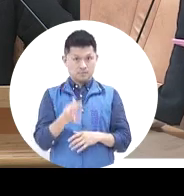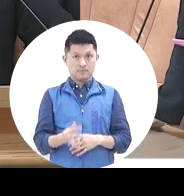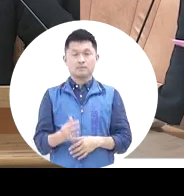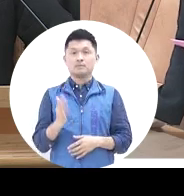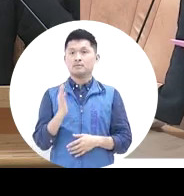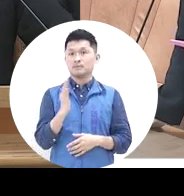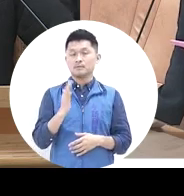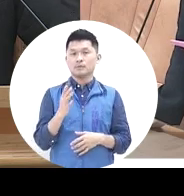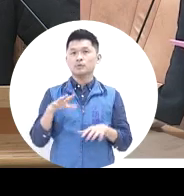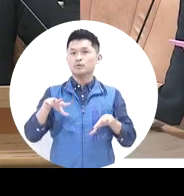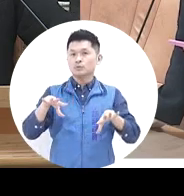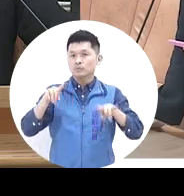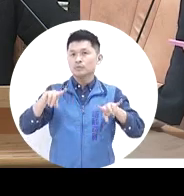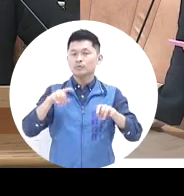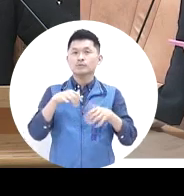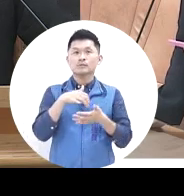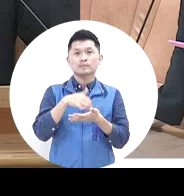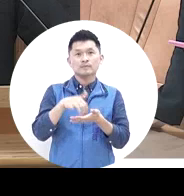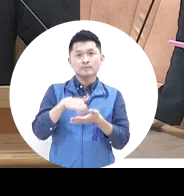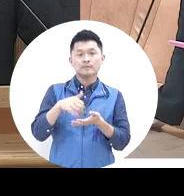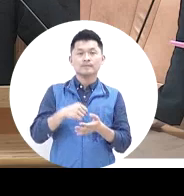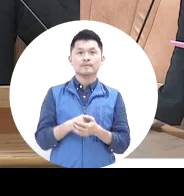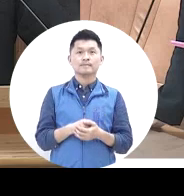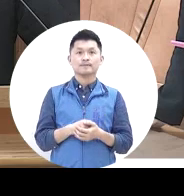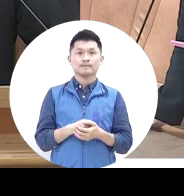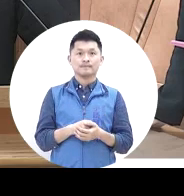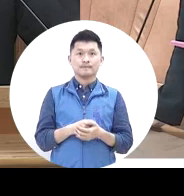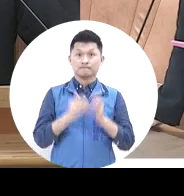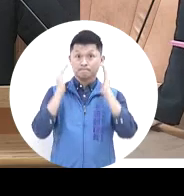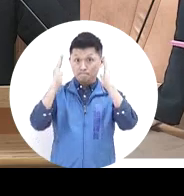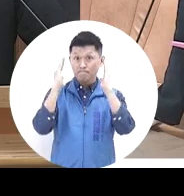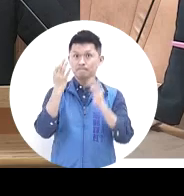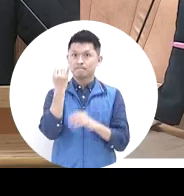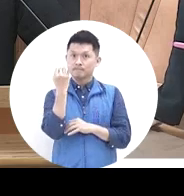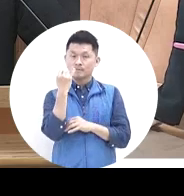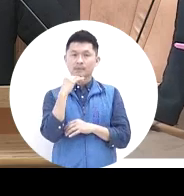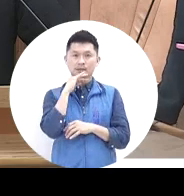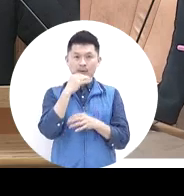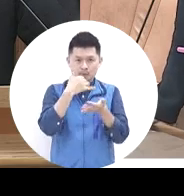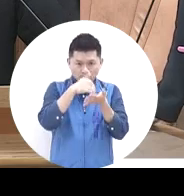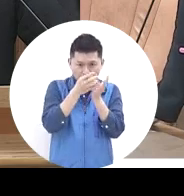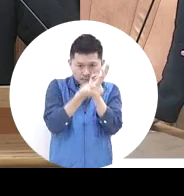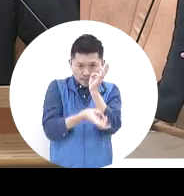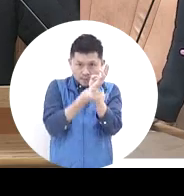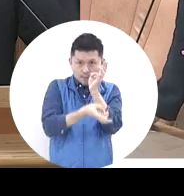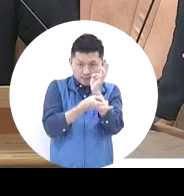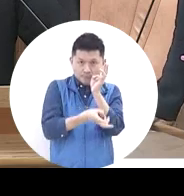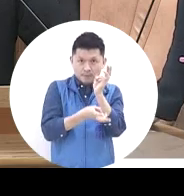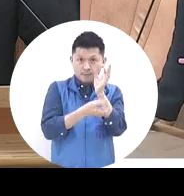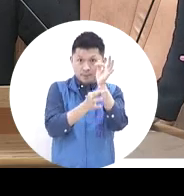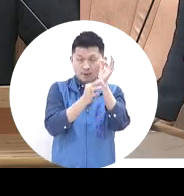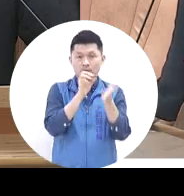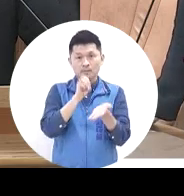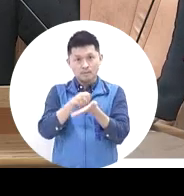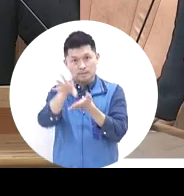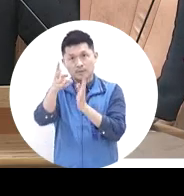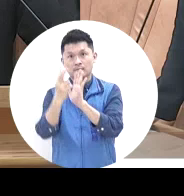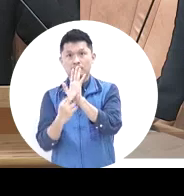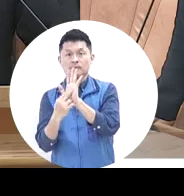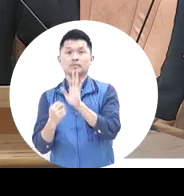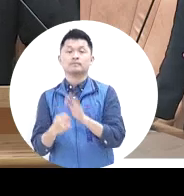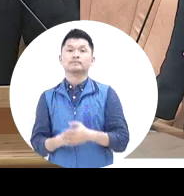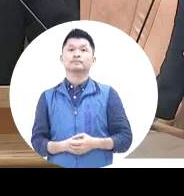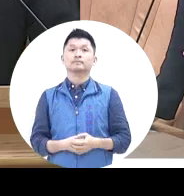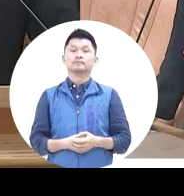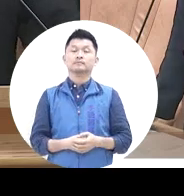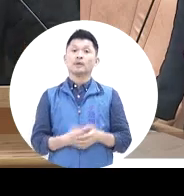个初估。那正式的也等我们把它精算出来以后，再跟议员做一个说明。 是，那这